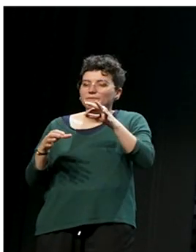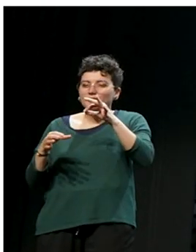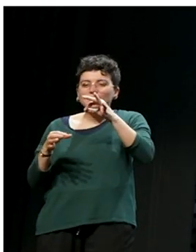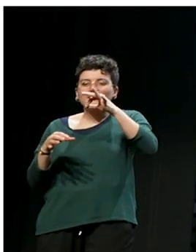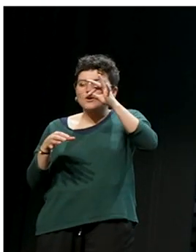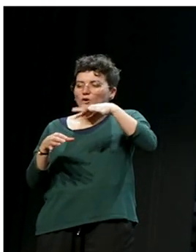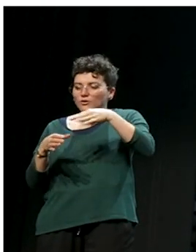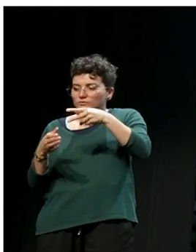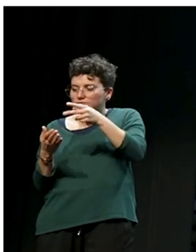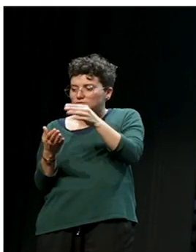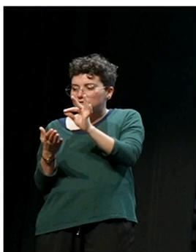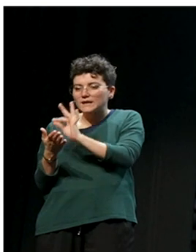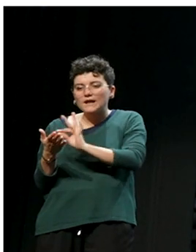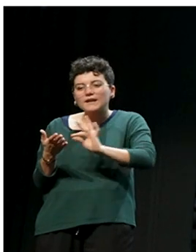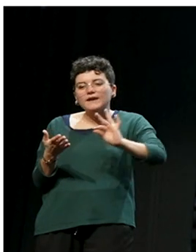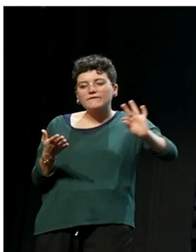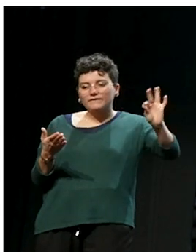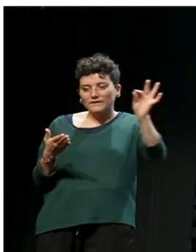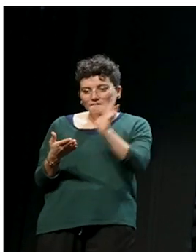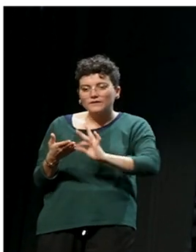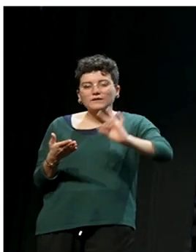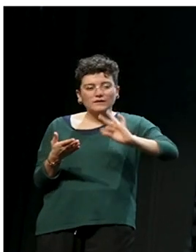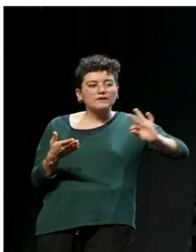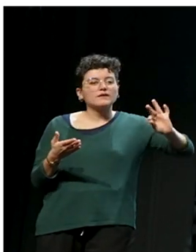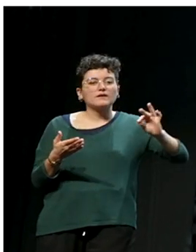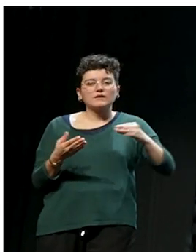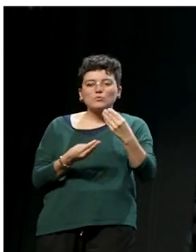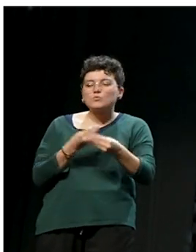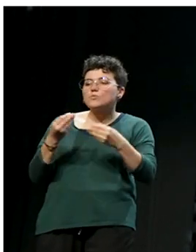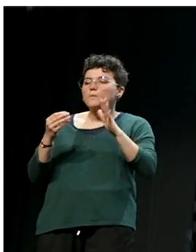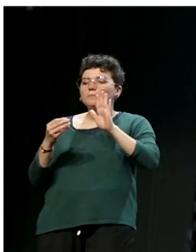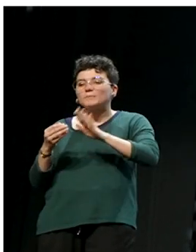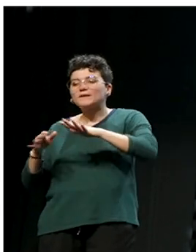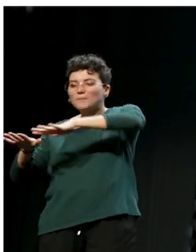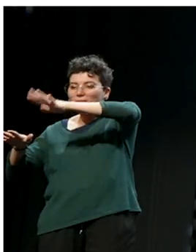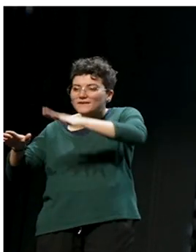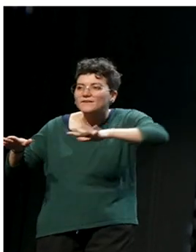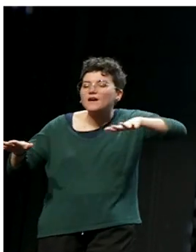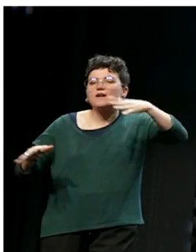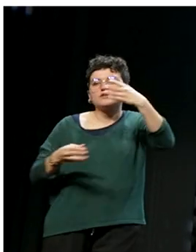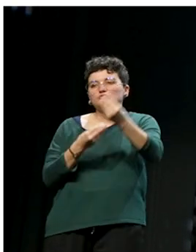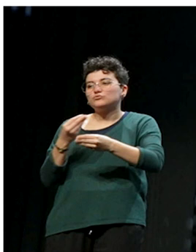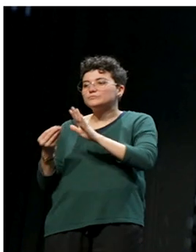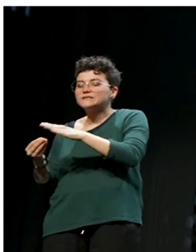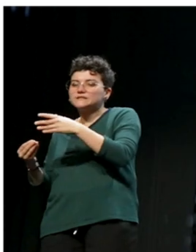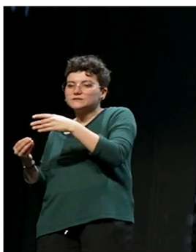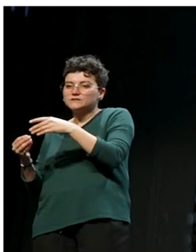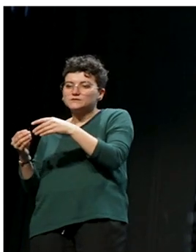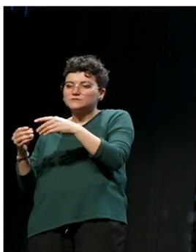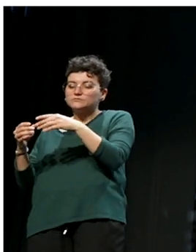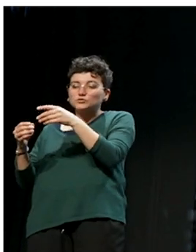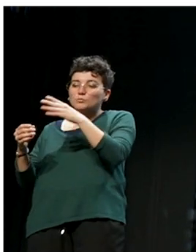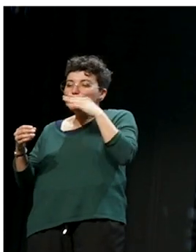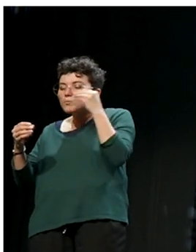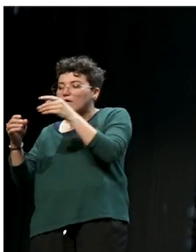de la représentation humaine ou du paysage ou quoi que ce soit. Est-ce qu'ils sont tous du même niveau ou est-ce qu'il y a la variété par rapport à ça, justement ? Bah là,